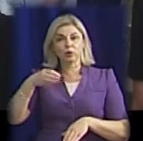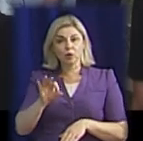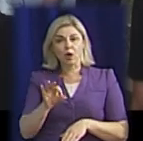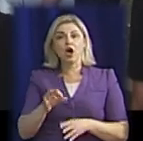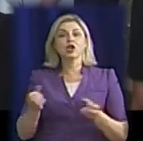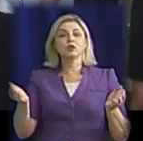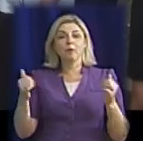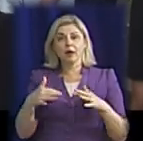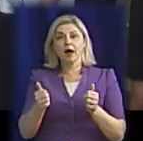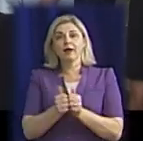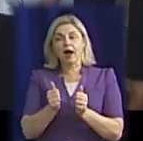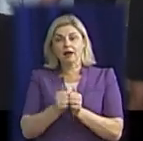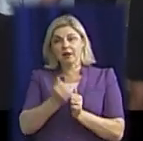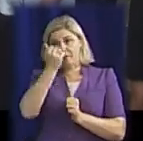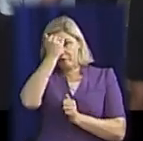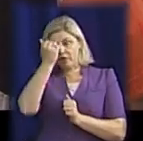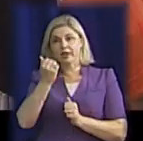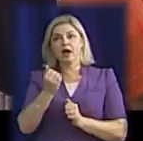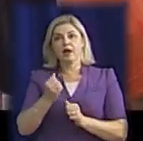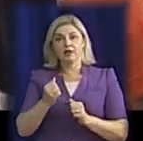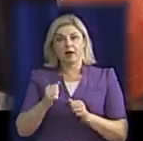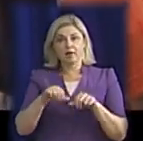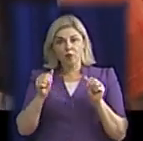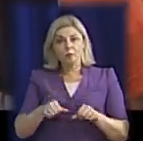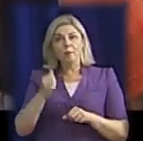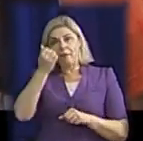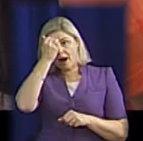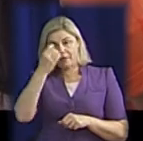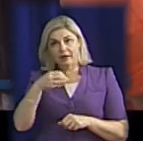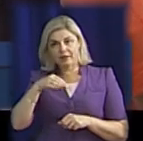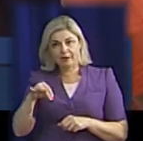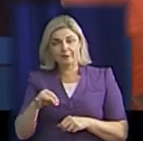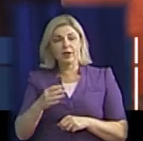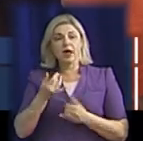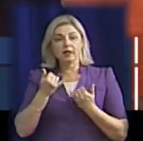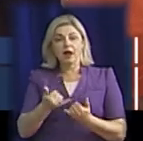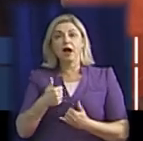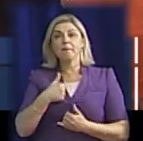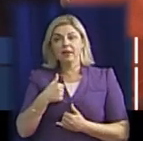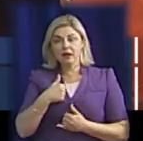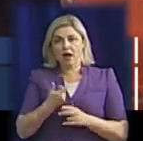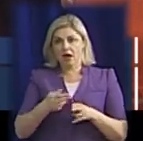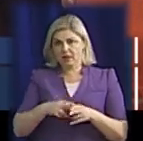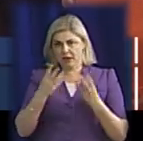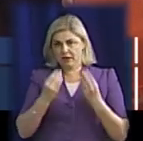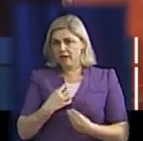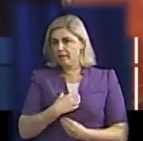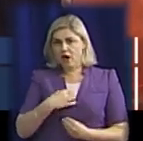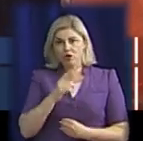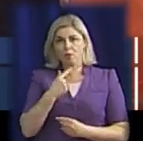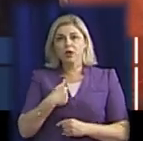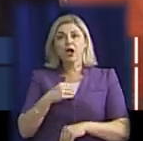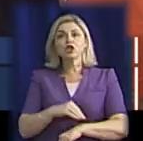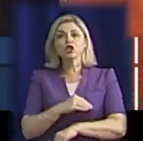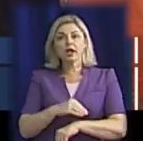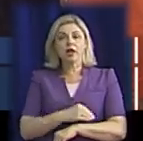операції, збираються біля меморіалу «Струни пам'яті». Для мене цей день дуже багато значить, тому що я жена військового, воєнного моряка, комбріга